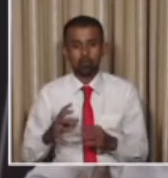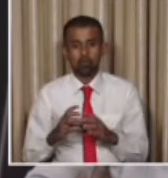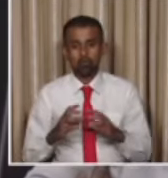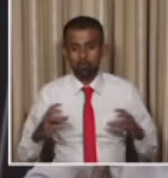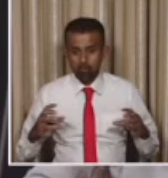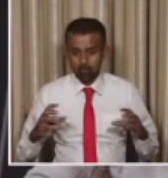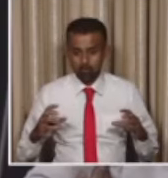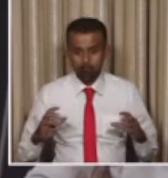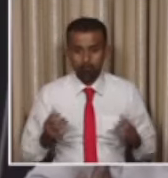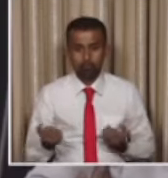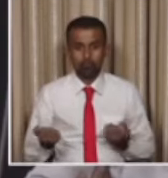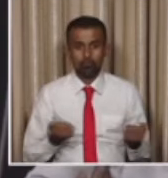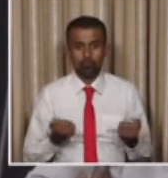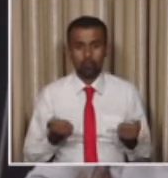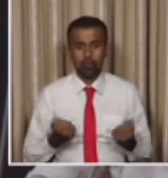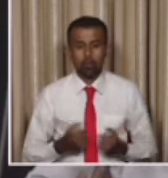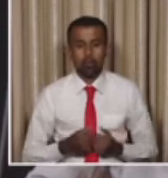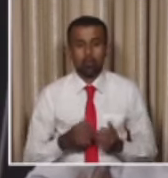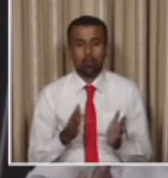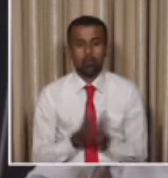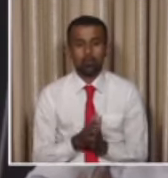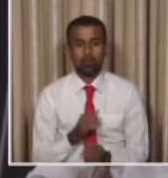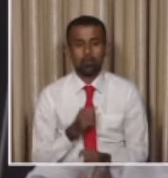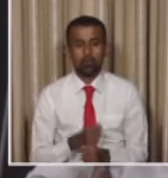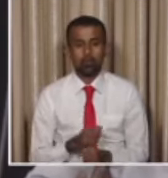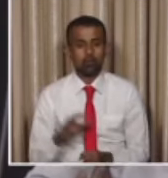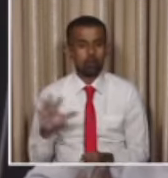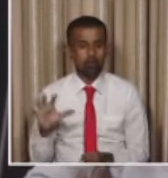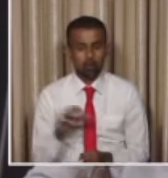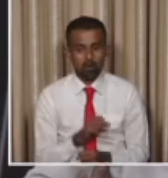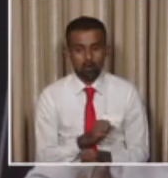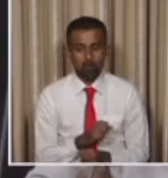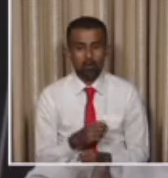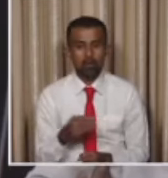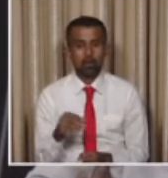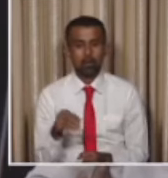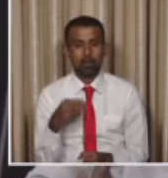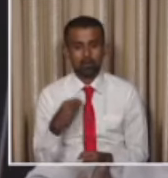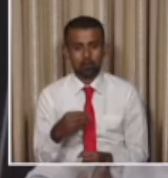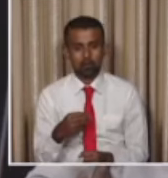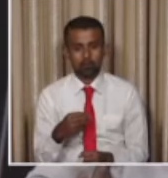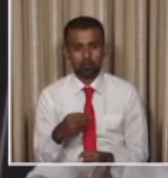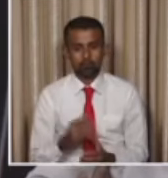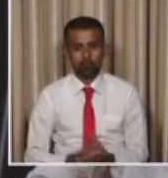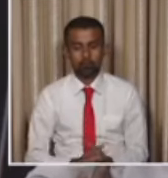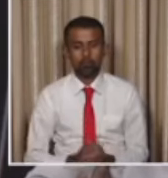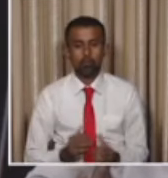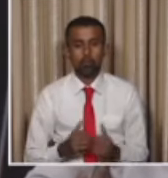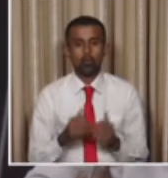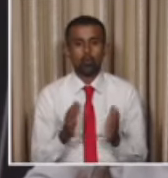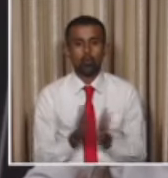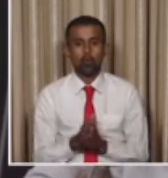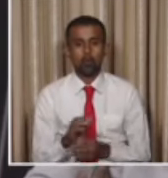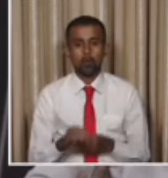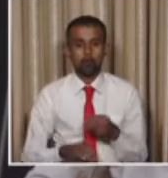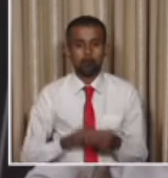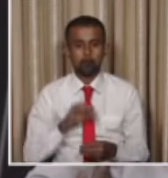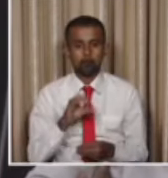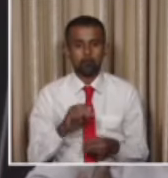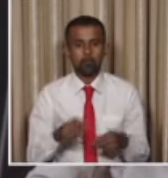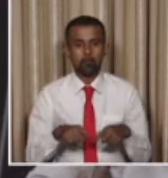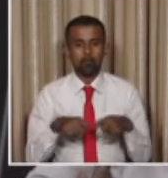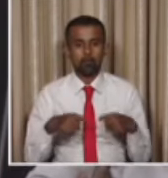නැත්නම් මෝටර් වාහනයක්, මේ සියල්ල රජයට අරන් තියෙනවනේ. ඒ අරන් තියෙන අයට සියලුම ප්‍රාග්ධන වියදම් ණයට තමයි